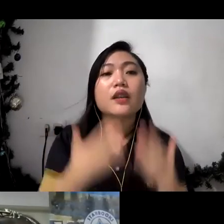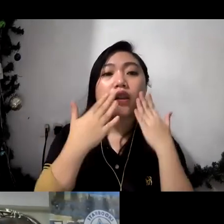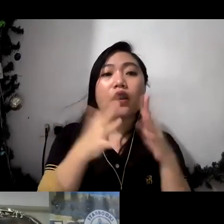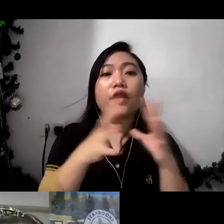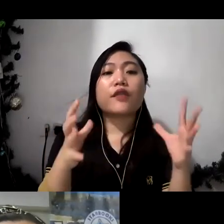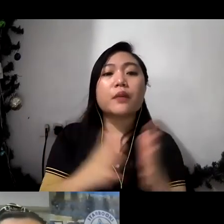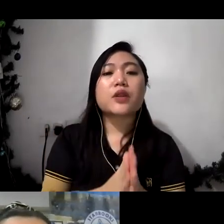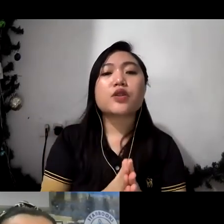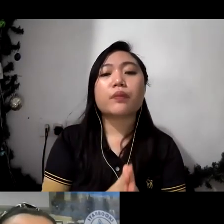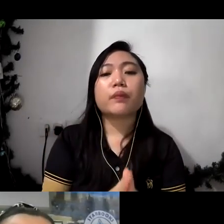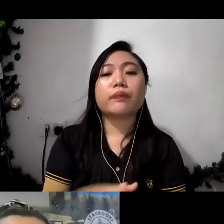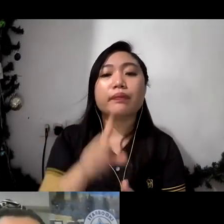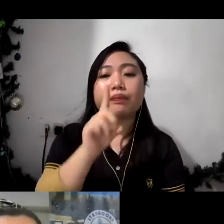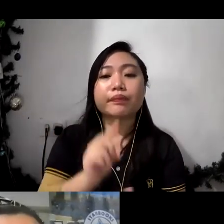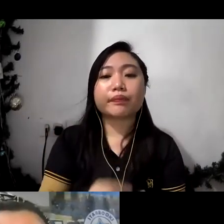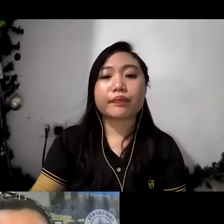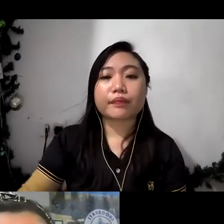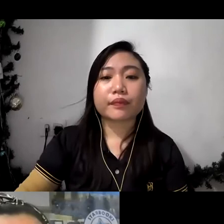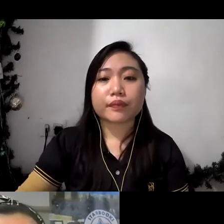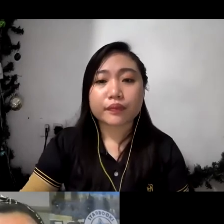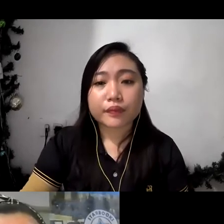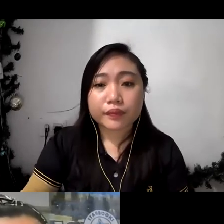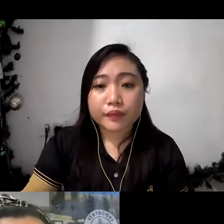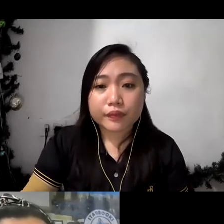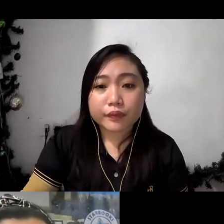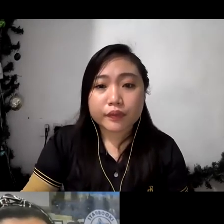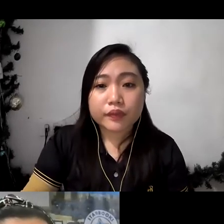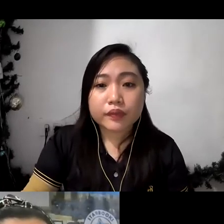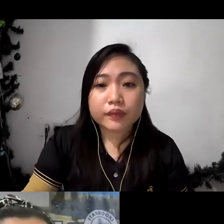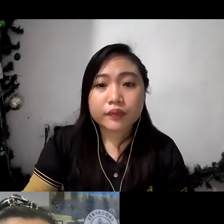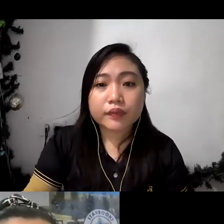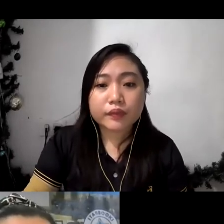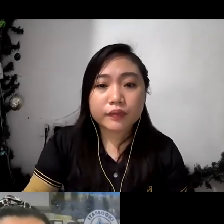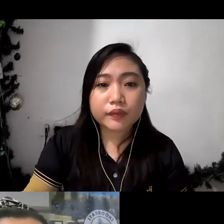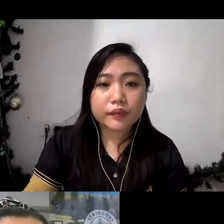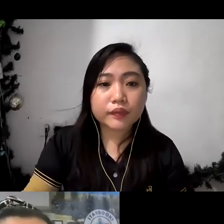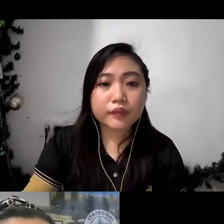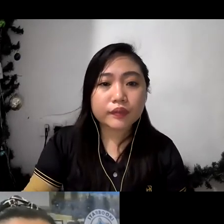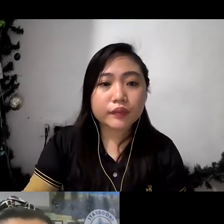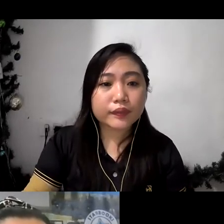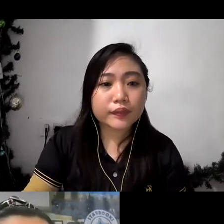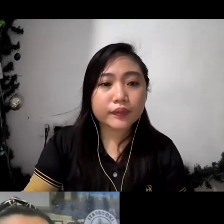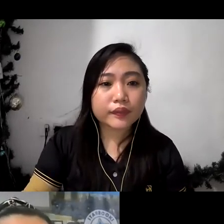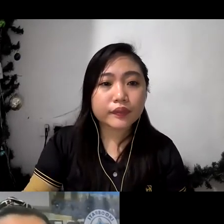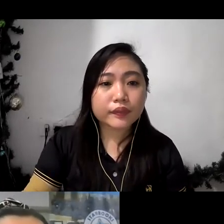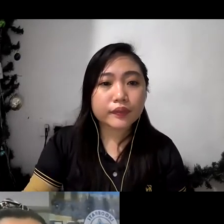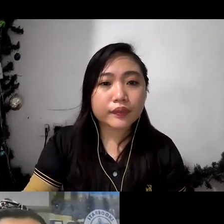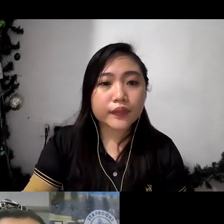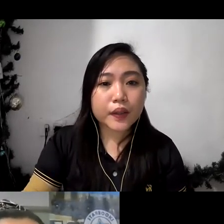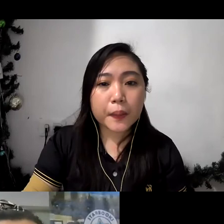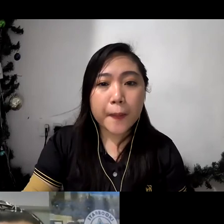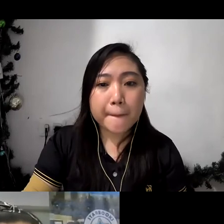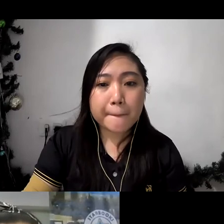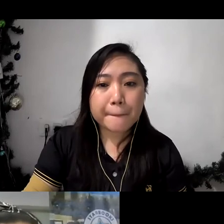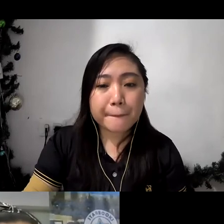sa question. Ayan. Okay. And then ayan, so may mga nakukuha pa rin tayo mga